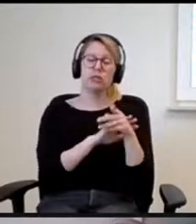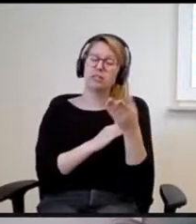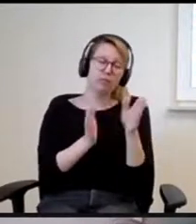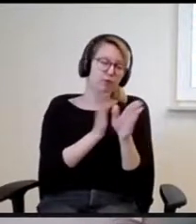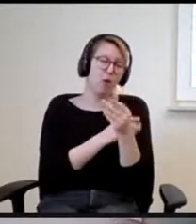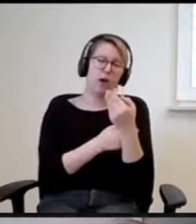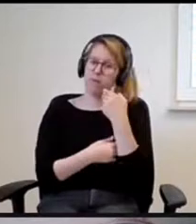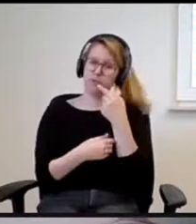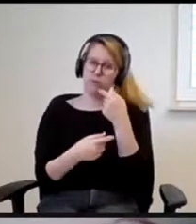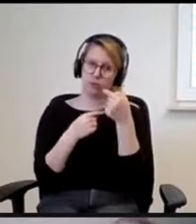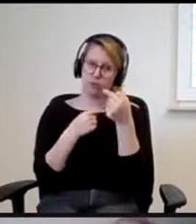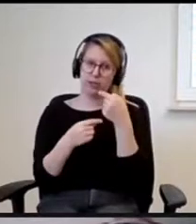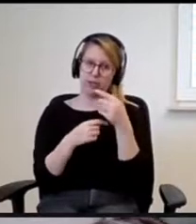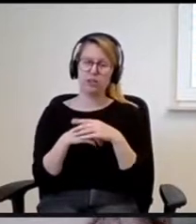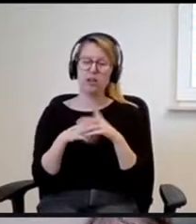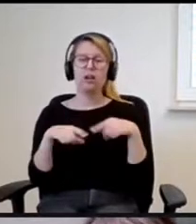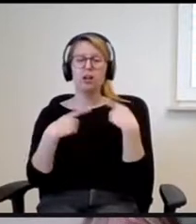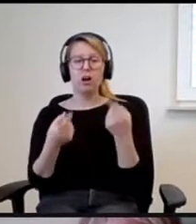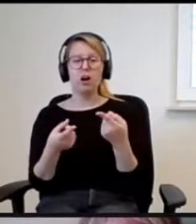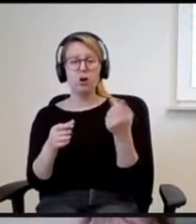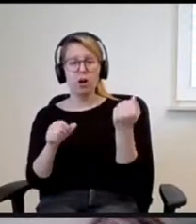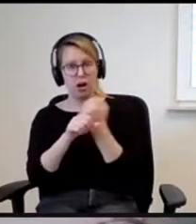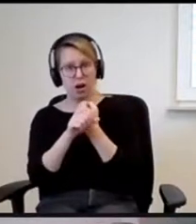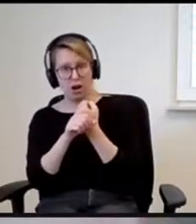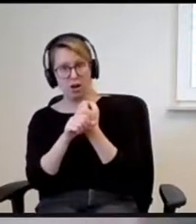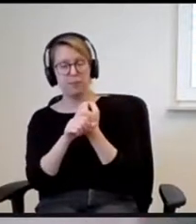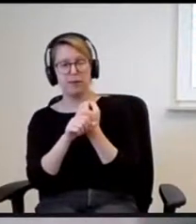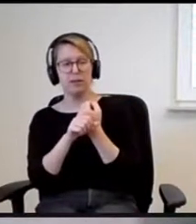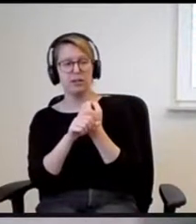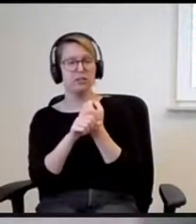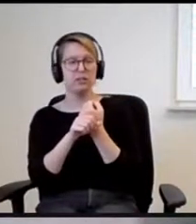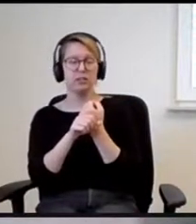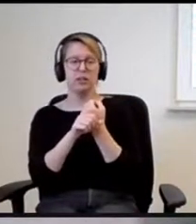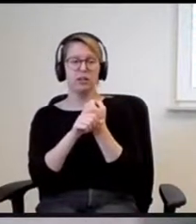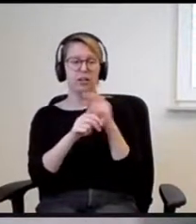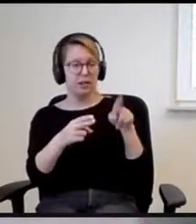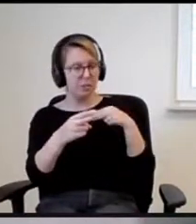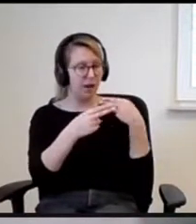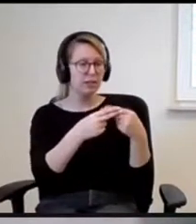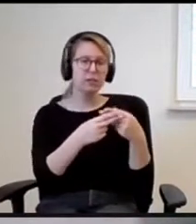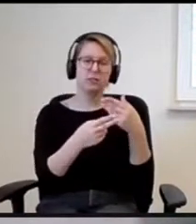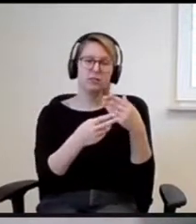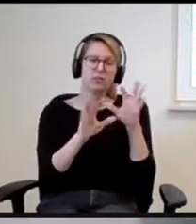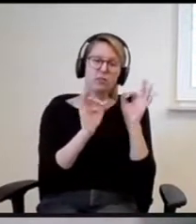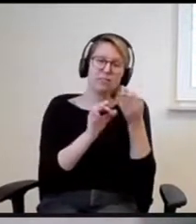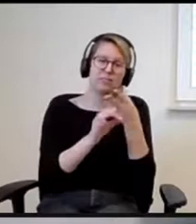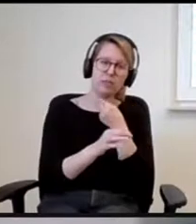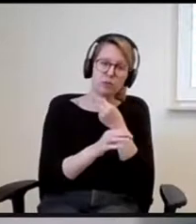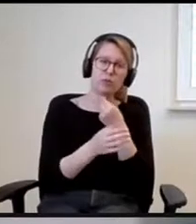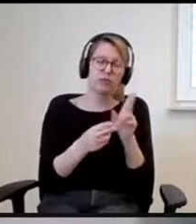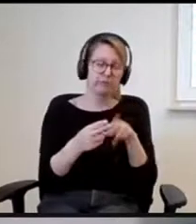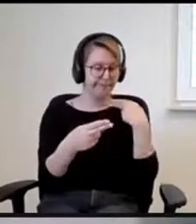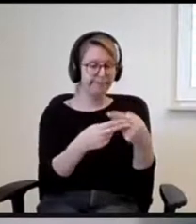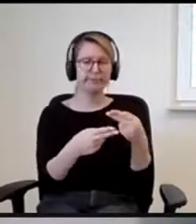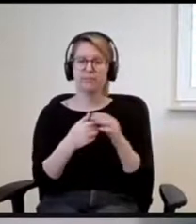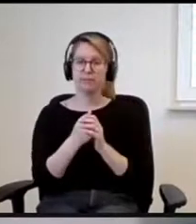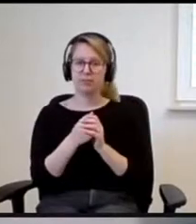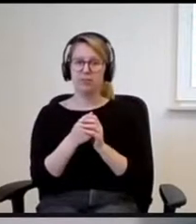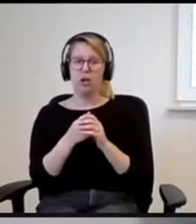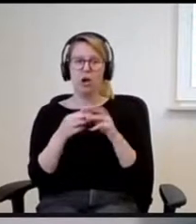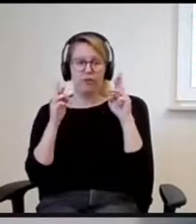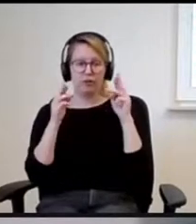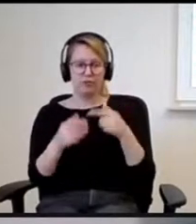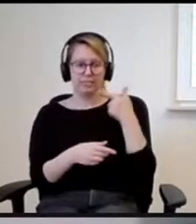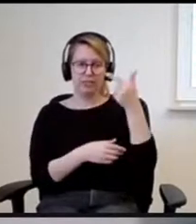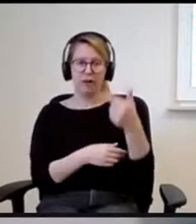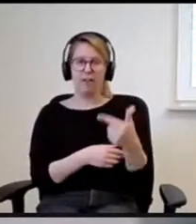travail adapté à leurs besoins. Donc, on espère que prochainement, donc d'ici 2 semaines, les chefs d'État et